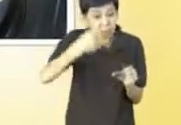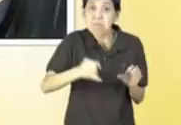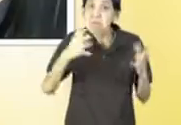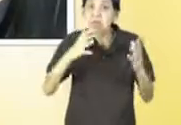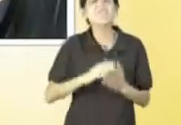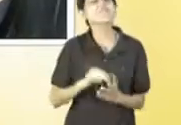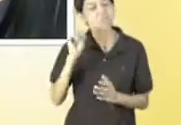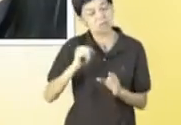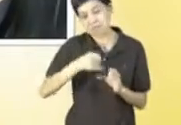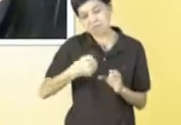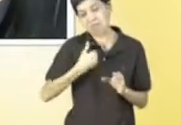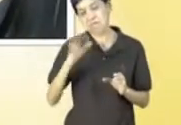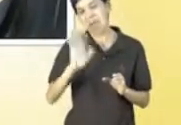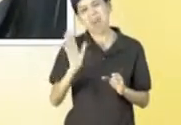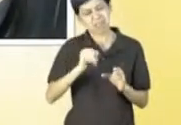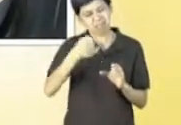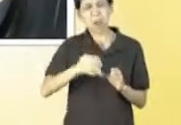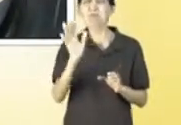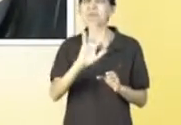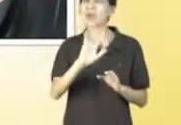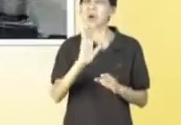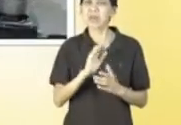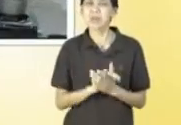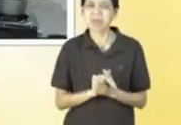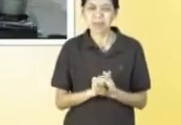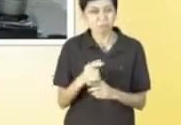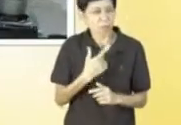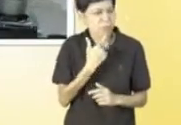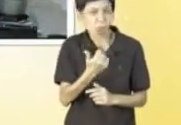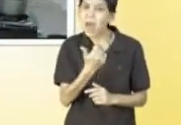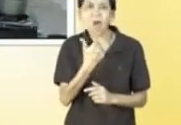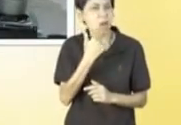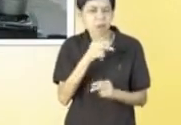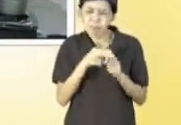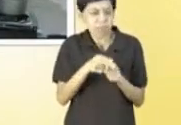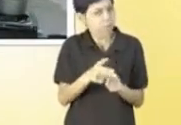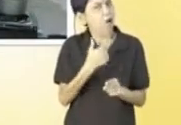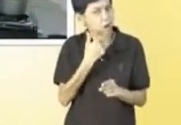ไม่มีครับ ค่ะ อย่างนี้เราไม่จำเป็นต้องใช้เนี่ยครับเพราะว่าของพวกนี้มีรสชาติอยู่แล้ว ค่ะ